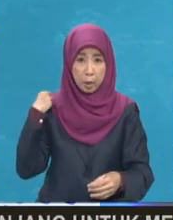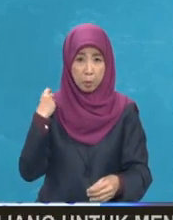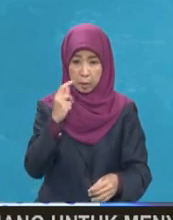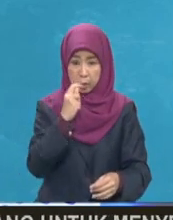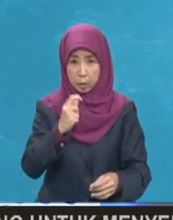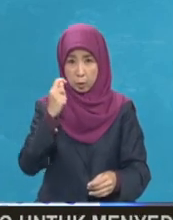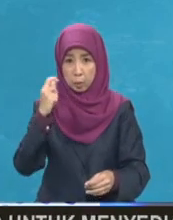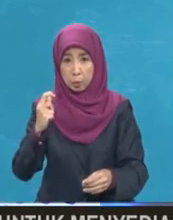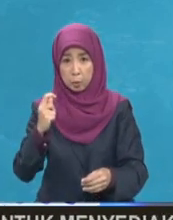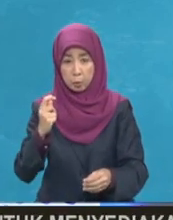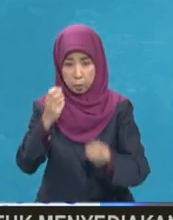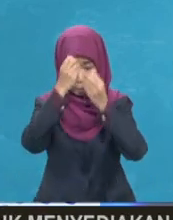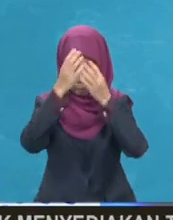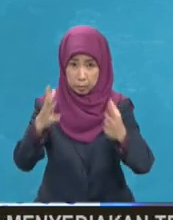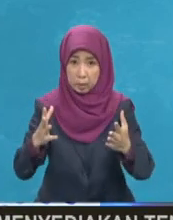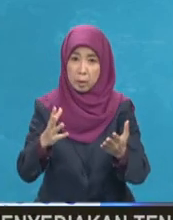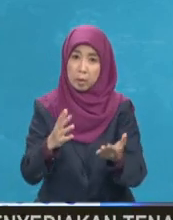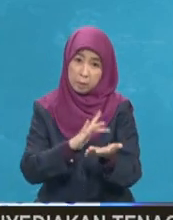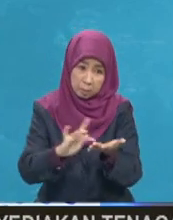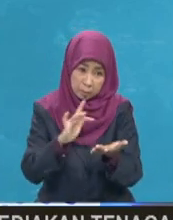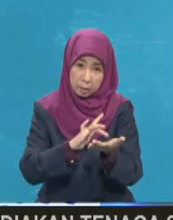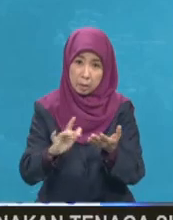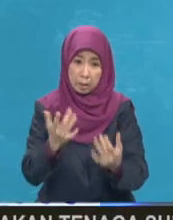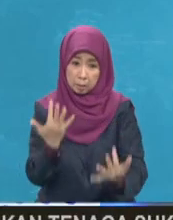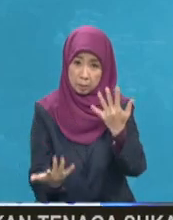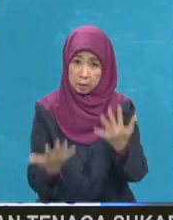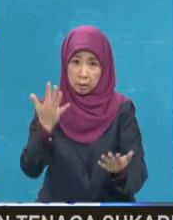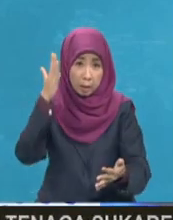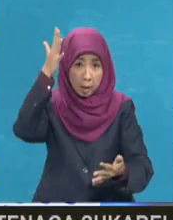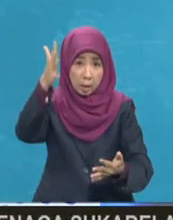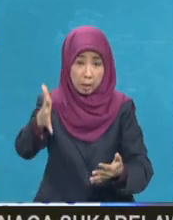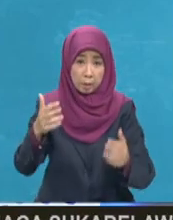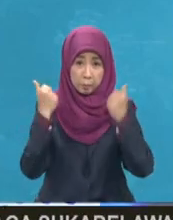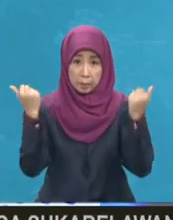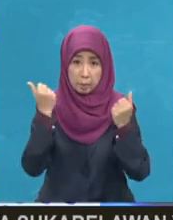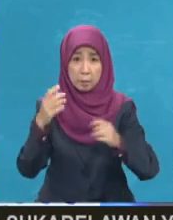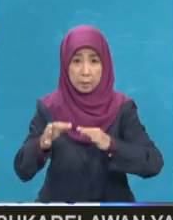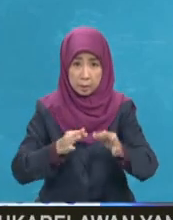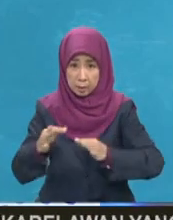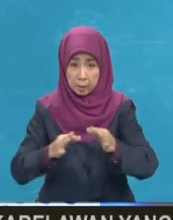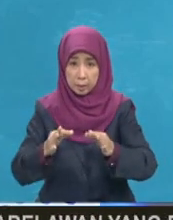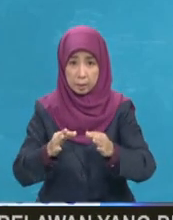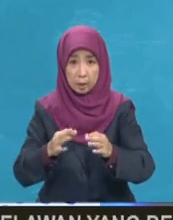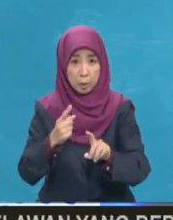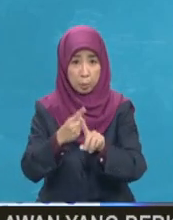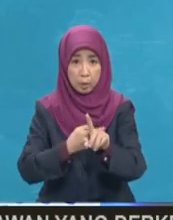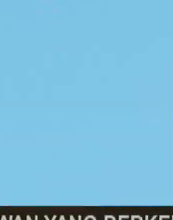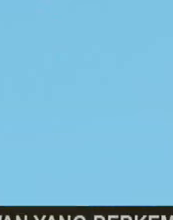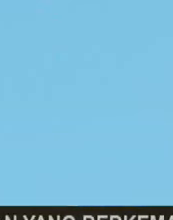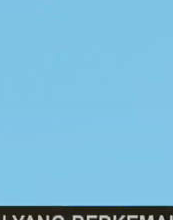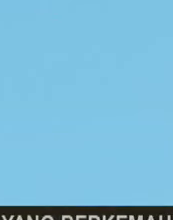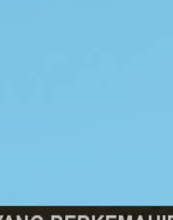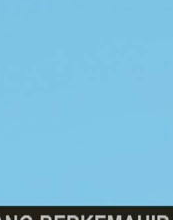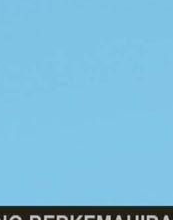tutung dalam shiramedia mengenai keselamatan kebakaran menjelangnya hari raya menjelaskan dari bulan Januari hingga